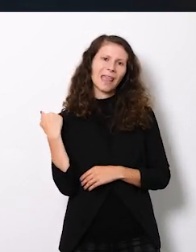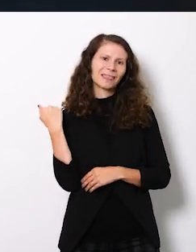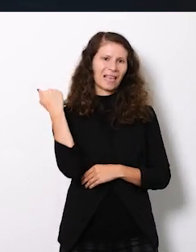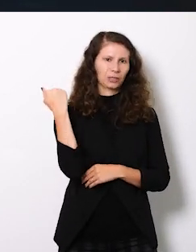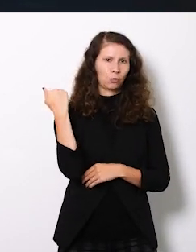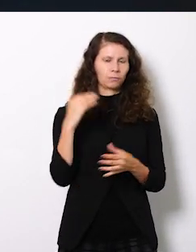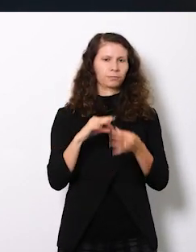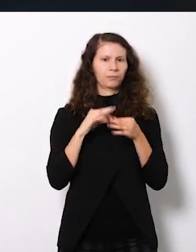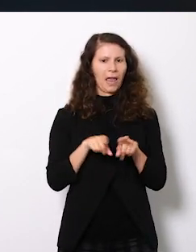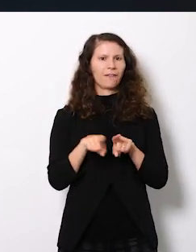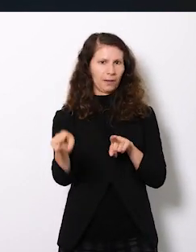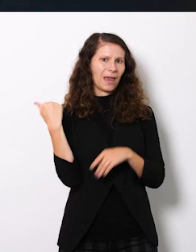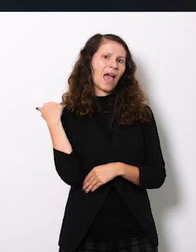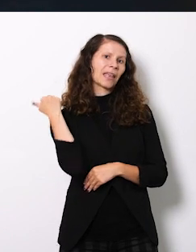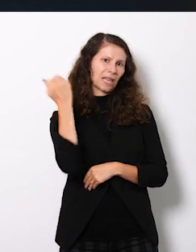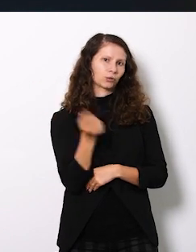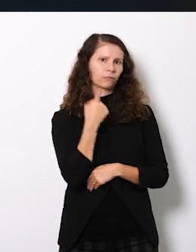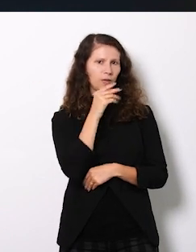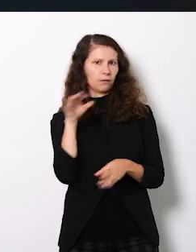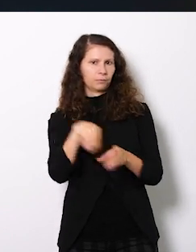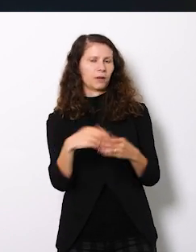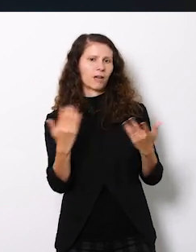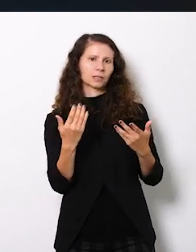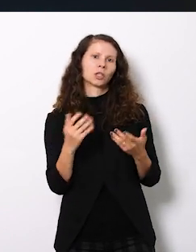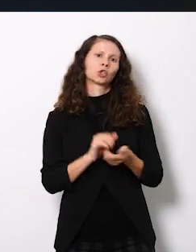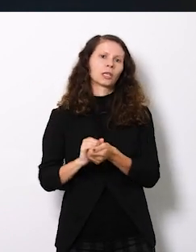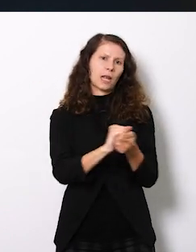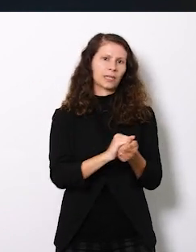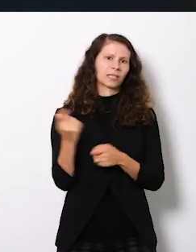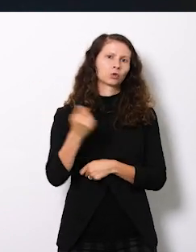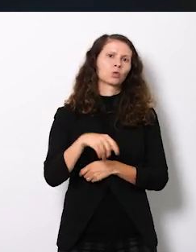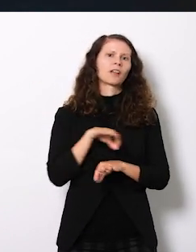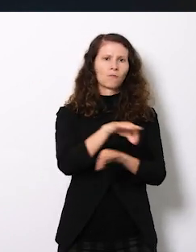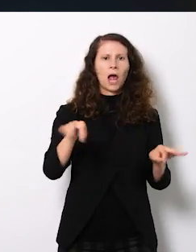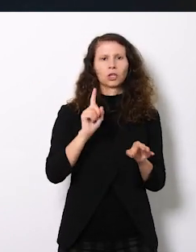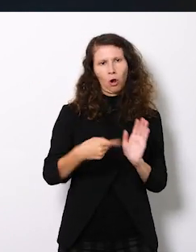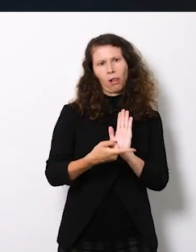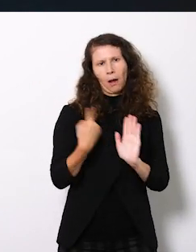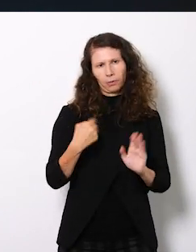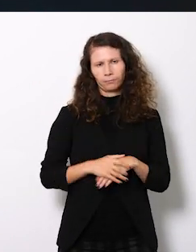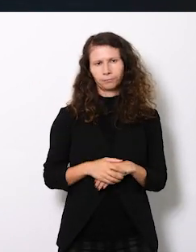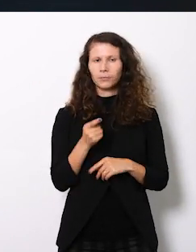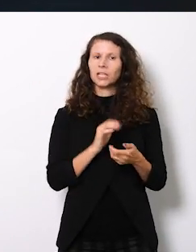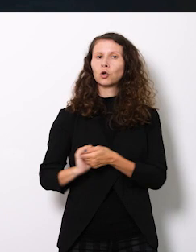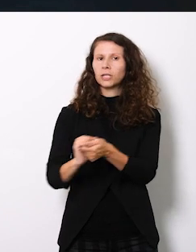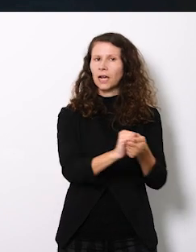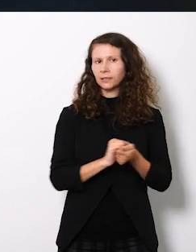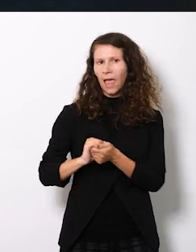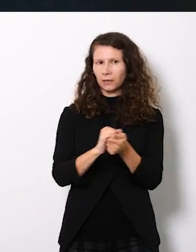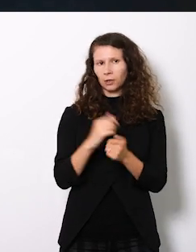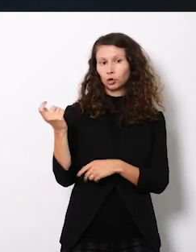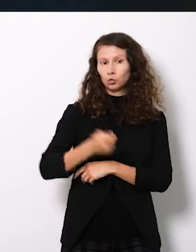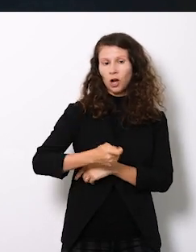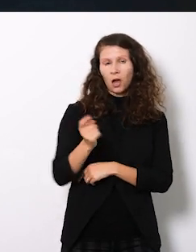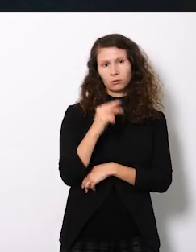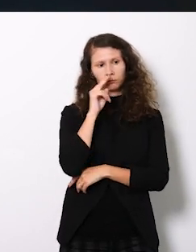FDP gerechnet wird, dass der Solidaritätszuschlag für alle entfallen soll. Der Solidaritätszuschlag ist aber aus unserer